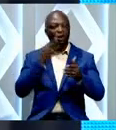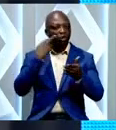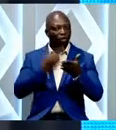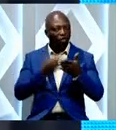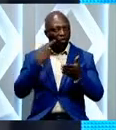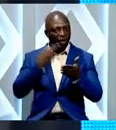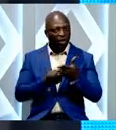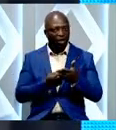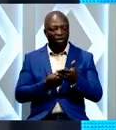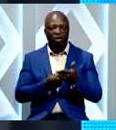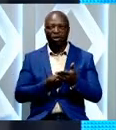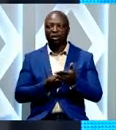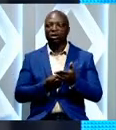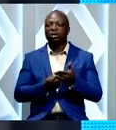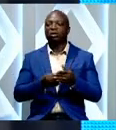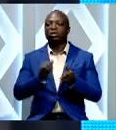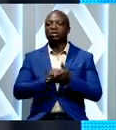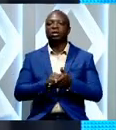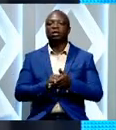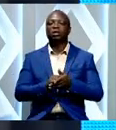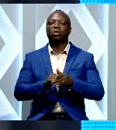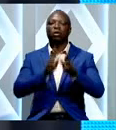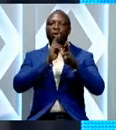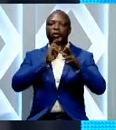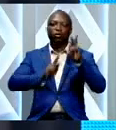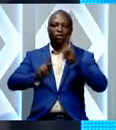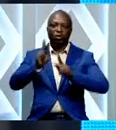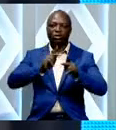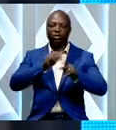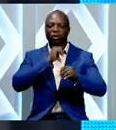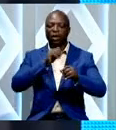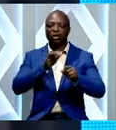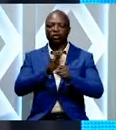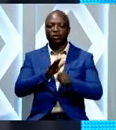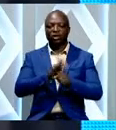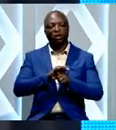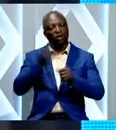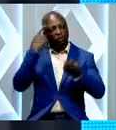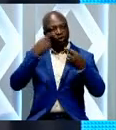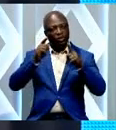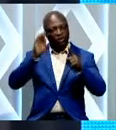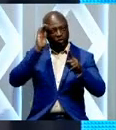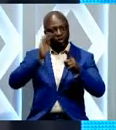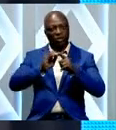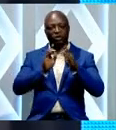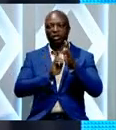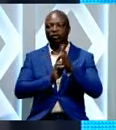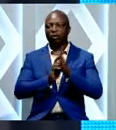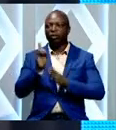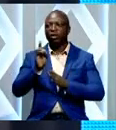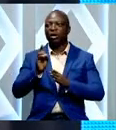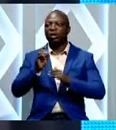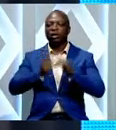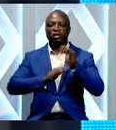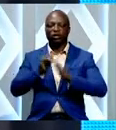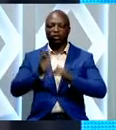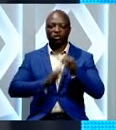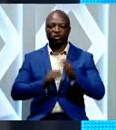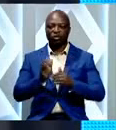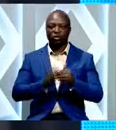est que la dépense publique ne sera pas suffisante pour atteindre nos objectifs de développement des